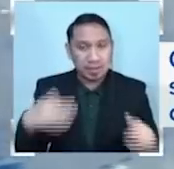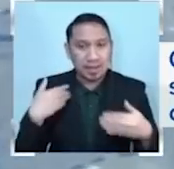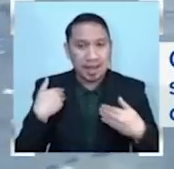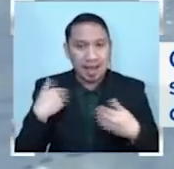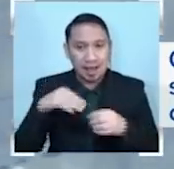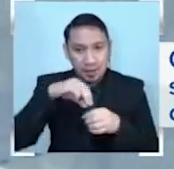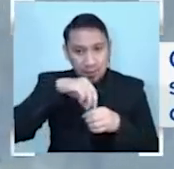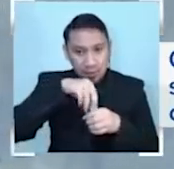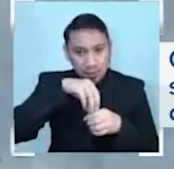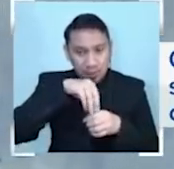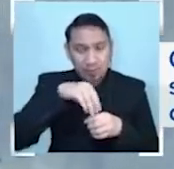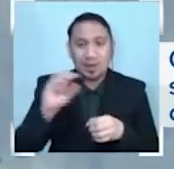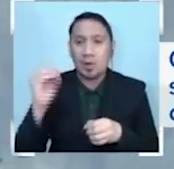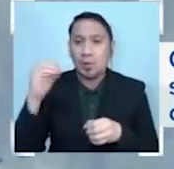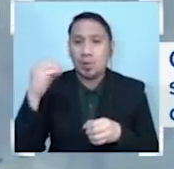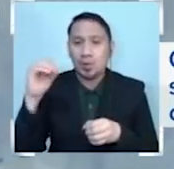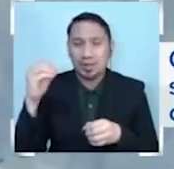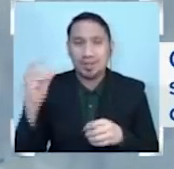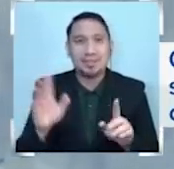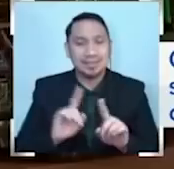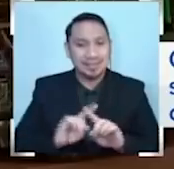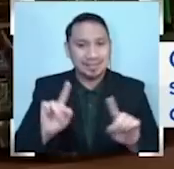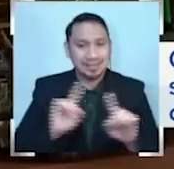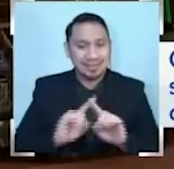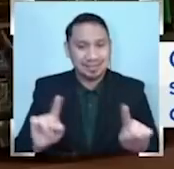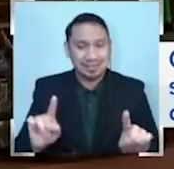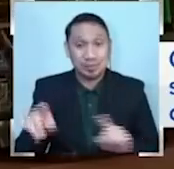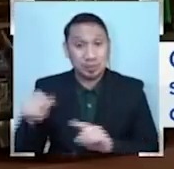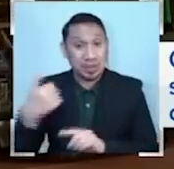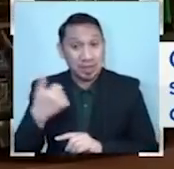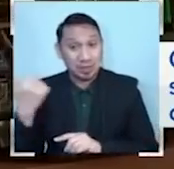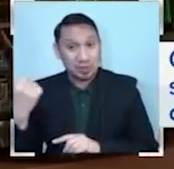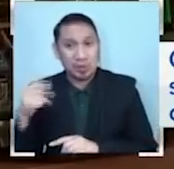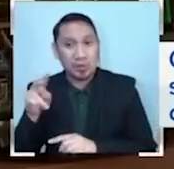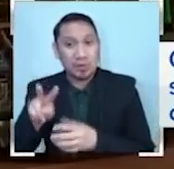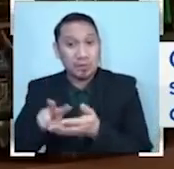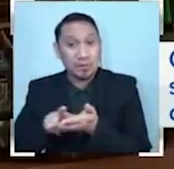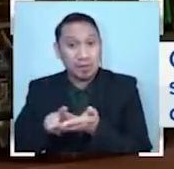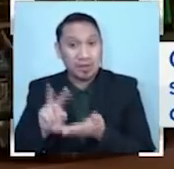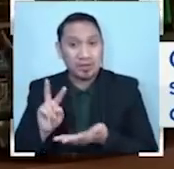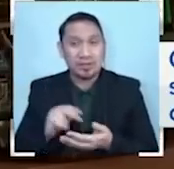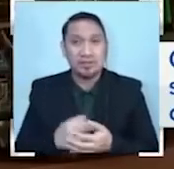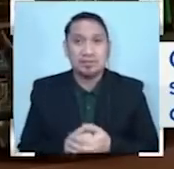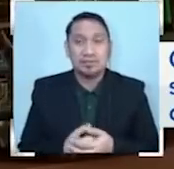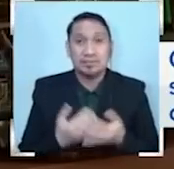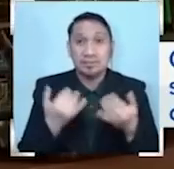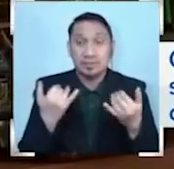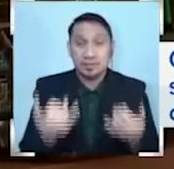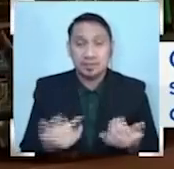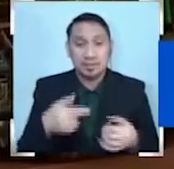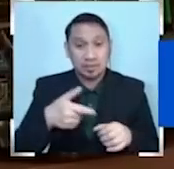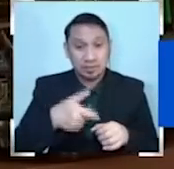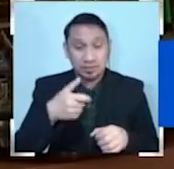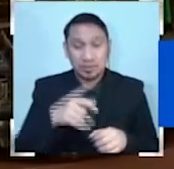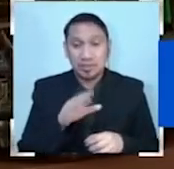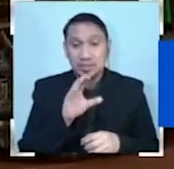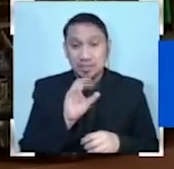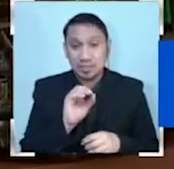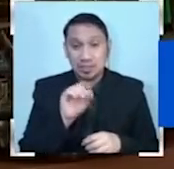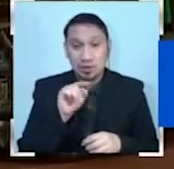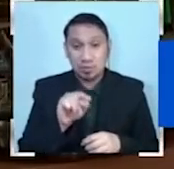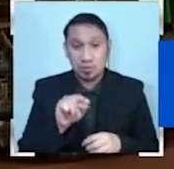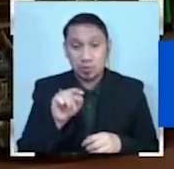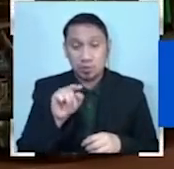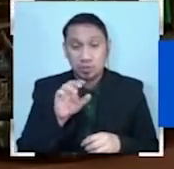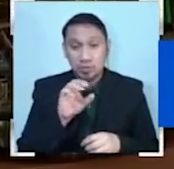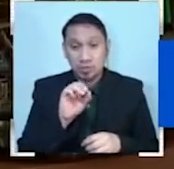12 years old pataas na violet ang cap. Ang concentration ng isang dose, it's 0.2 ml sa bata